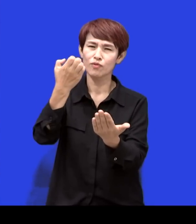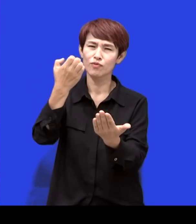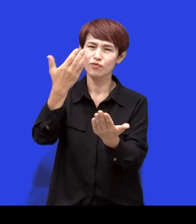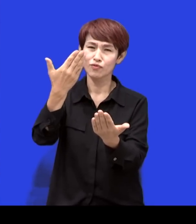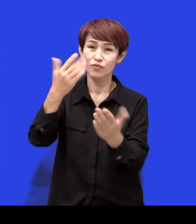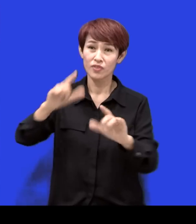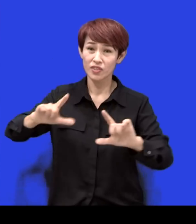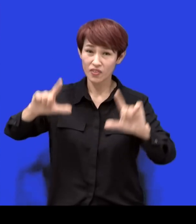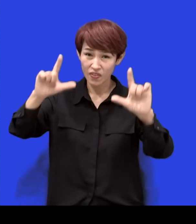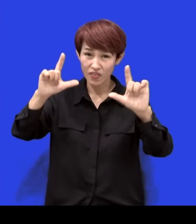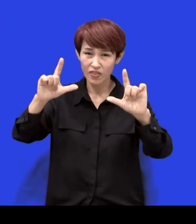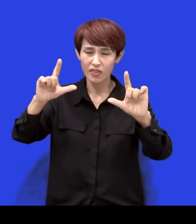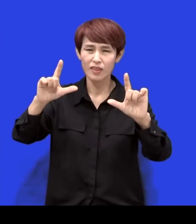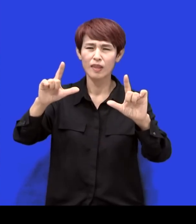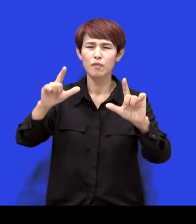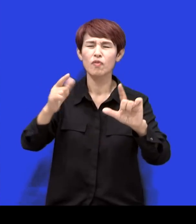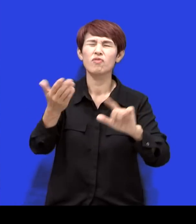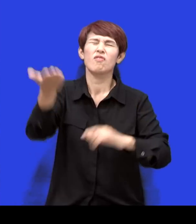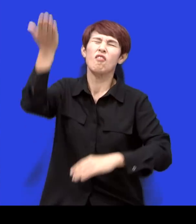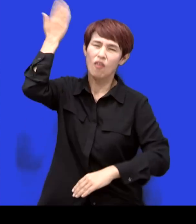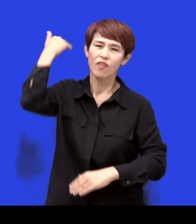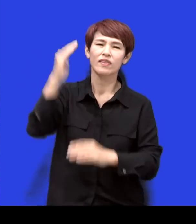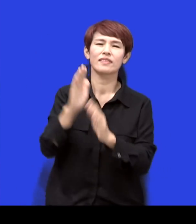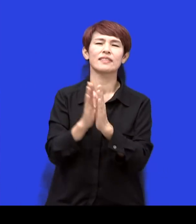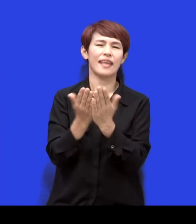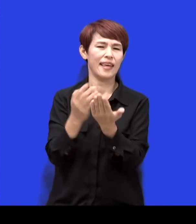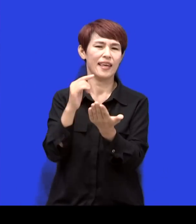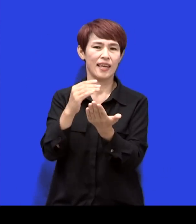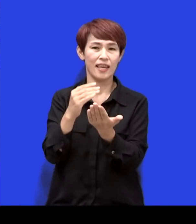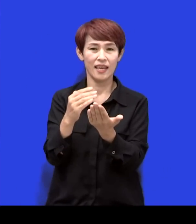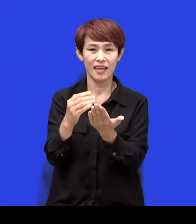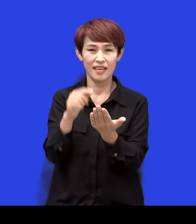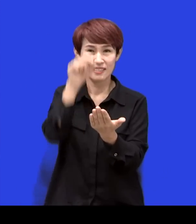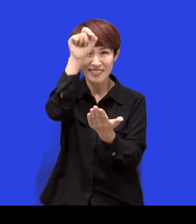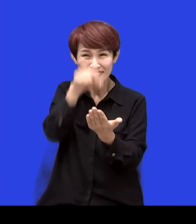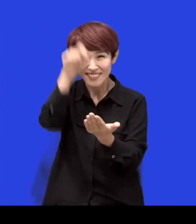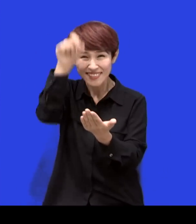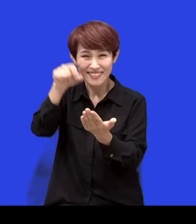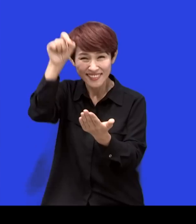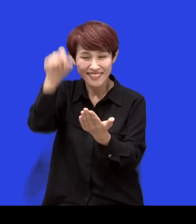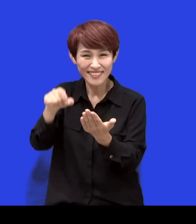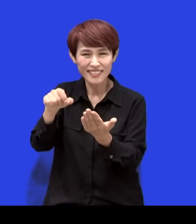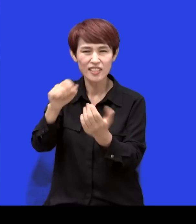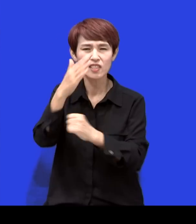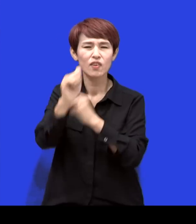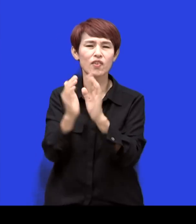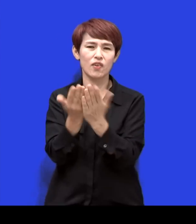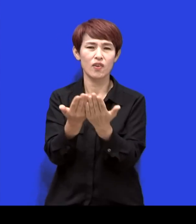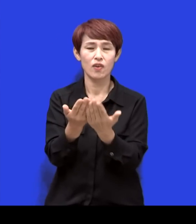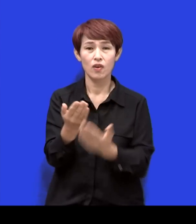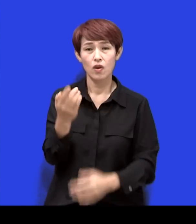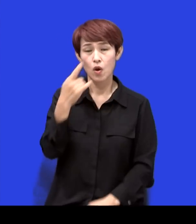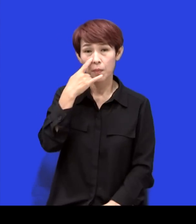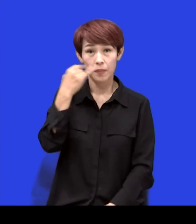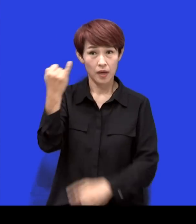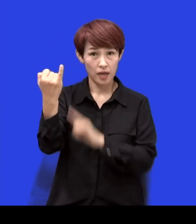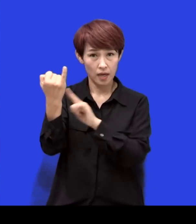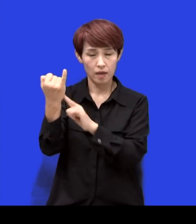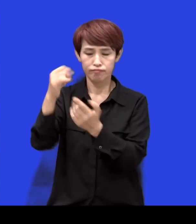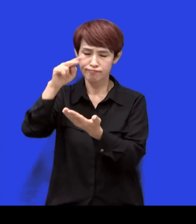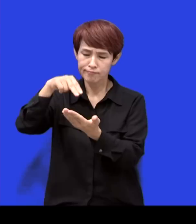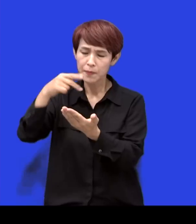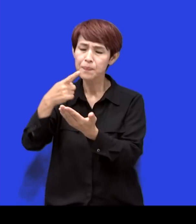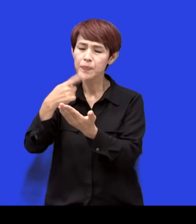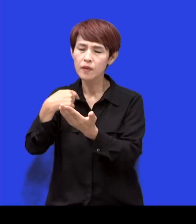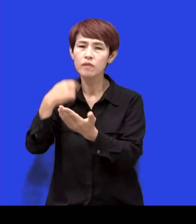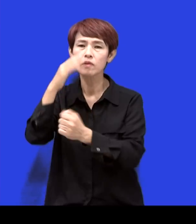성경이 아니라 더 옛날 거죠. 예. 우리 예전에 아버님도 어머님도 보셨던 이 세로로 된 성경. 그러니까 어머님께서 당신께서